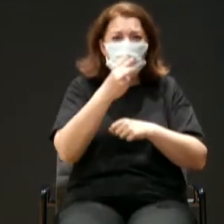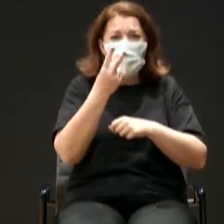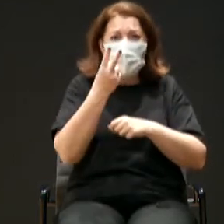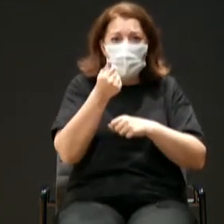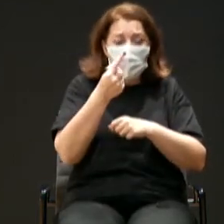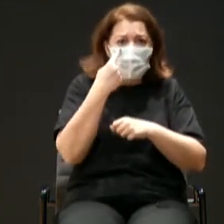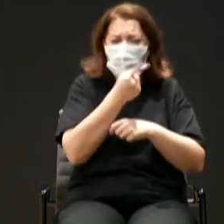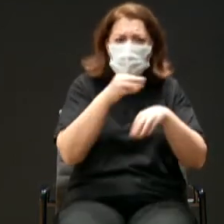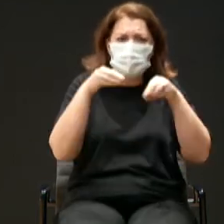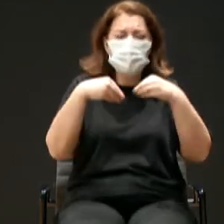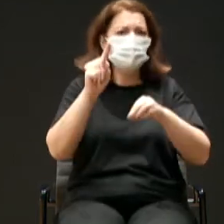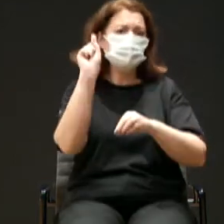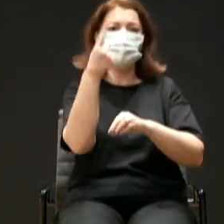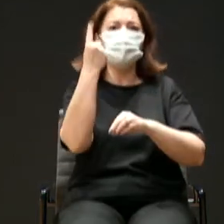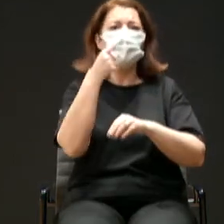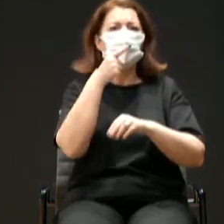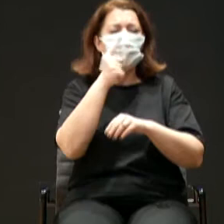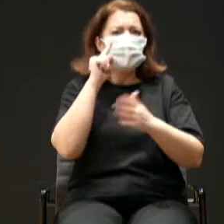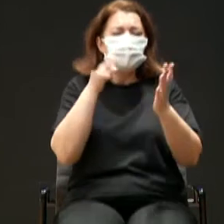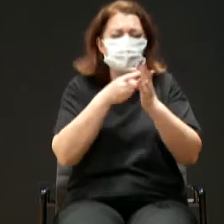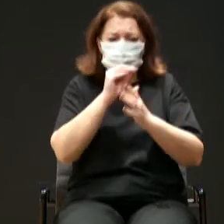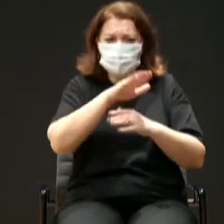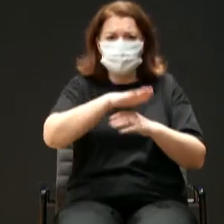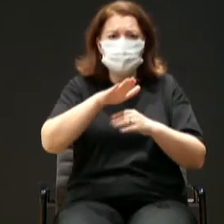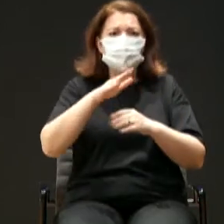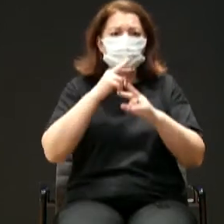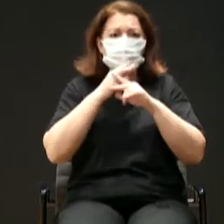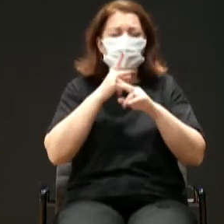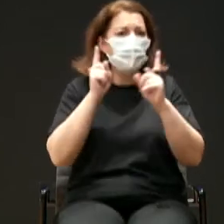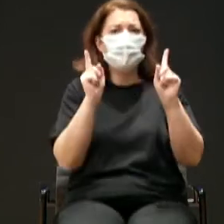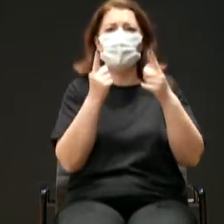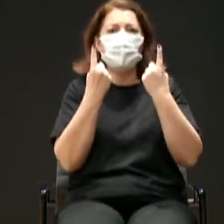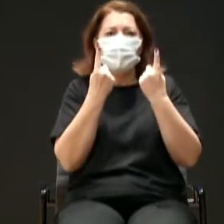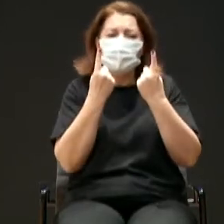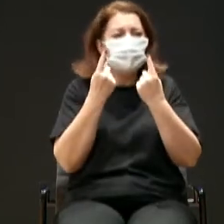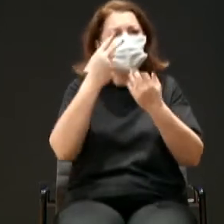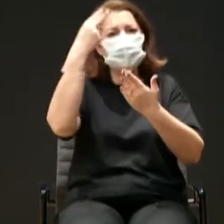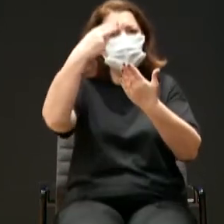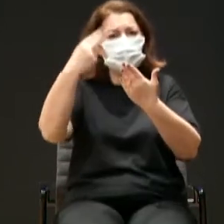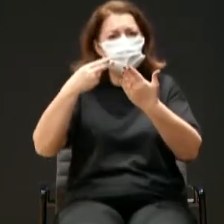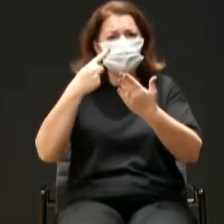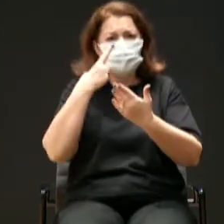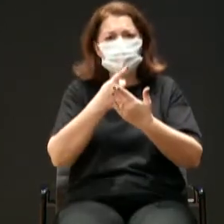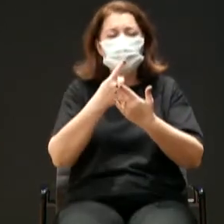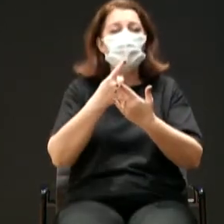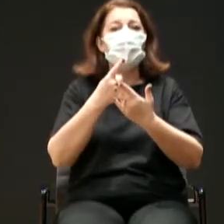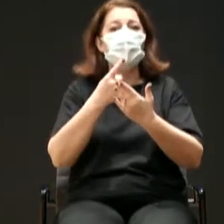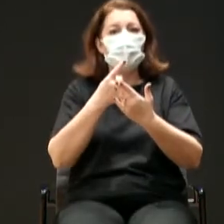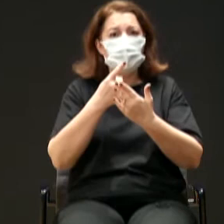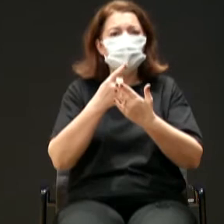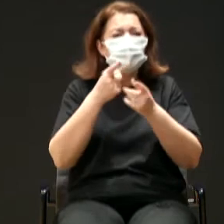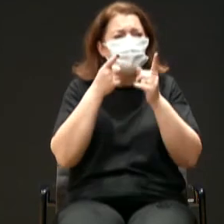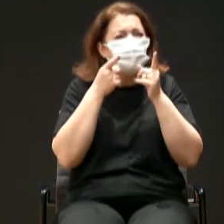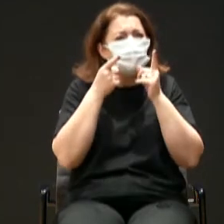çekiyor. Ve bunlar ispatlanıyor. Çocuklar konuşamaz haldeler, resim çiziyorlar, bilmem ne yapıyorlar.